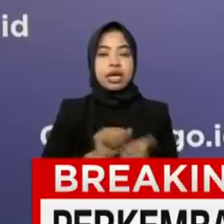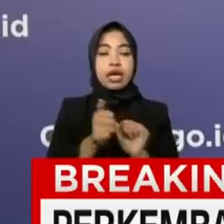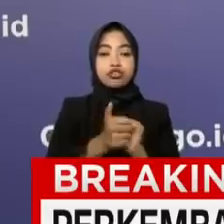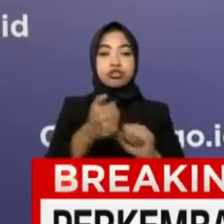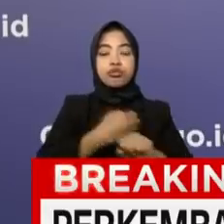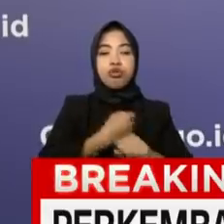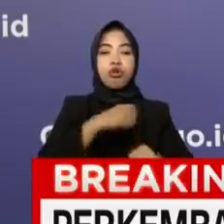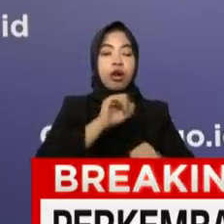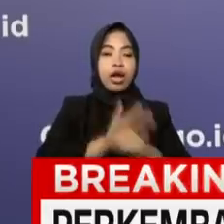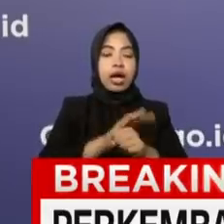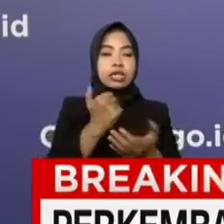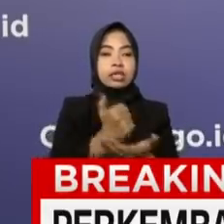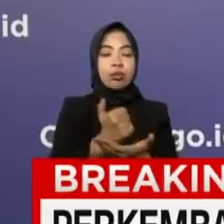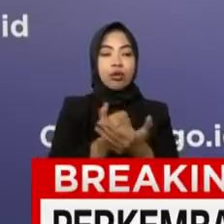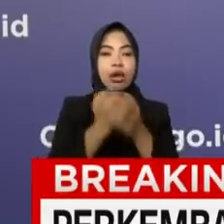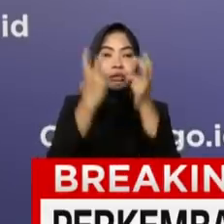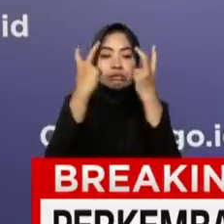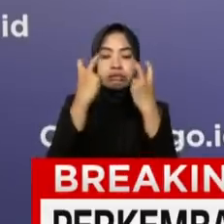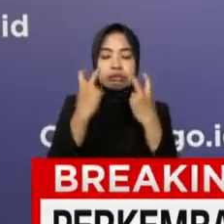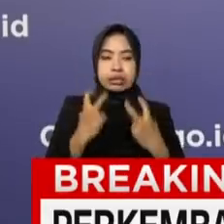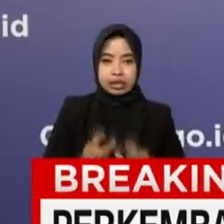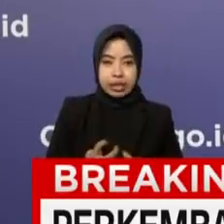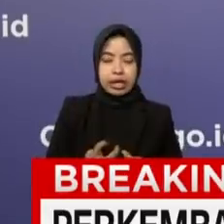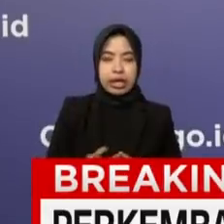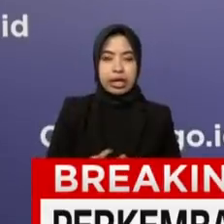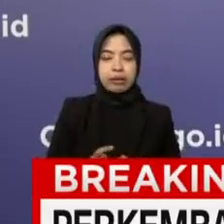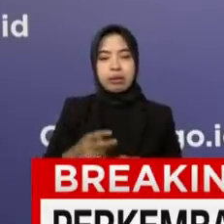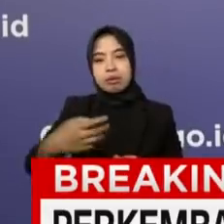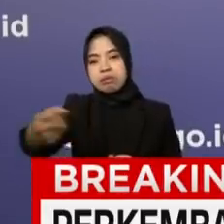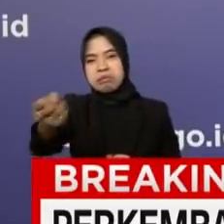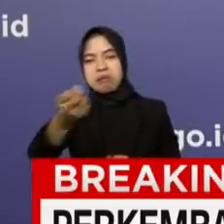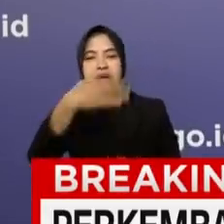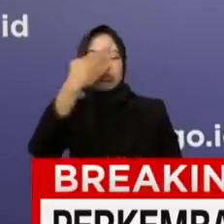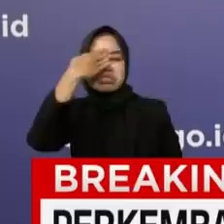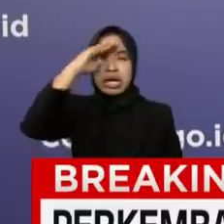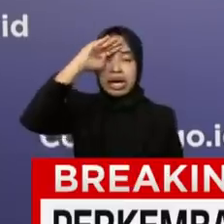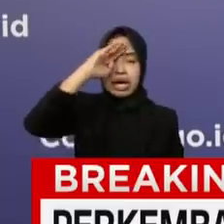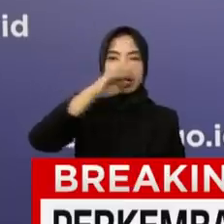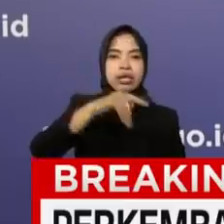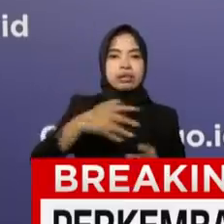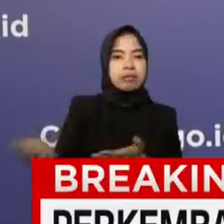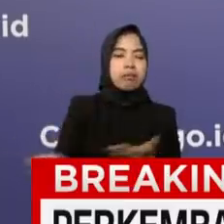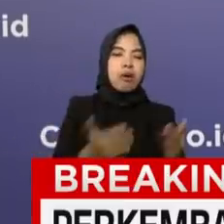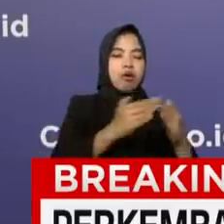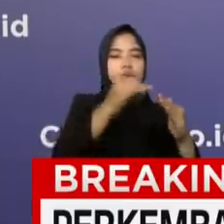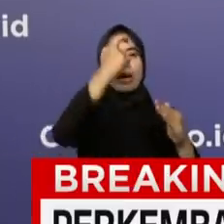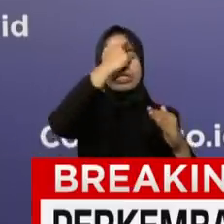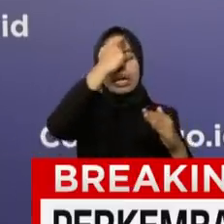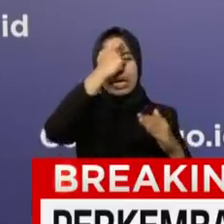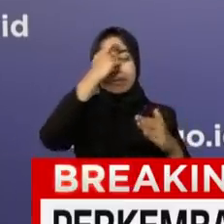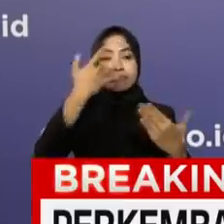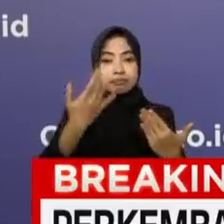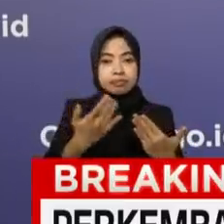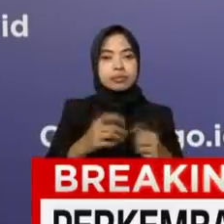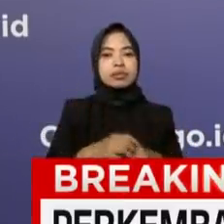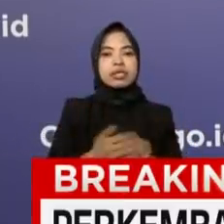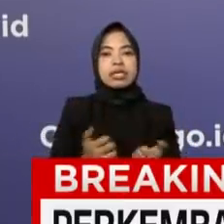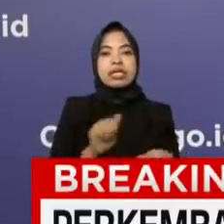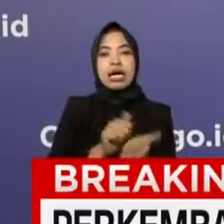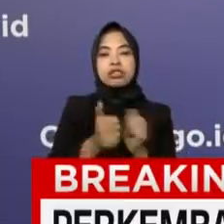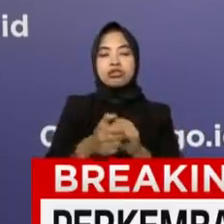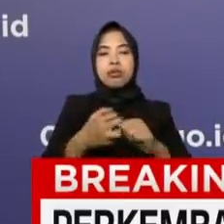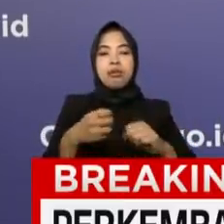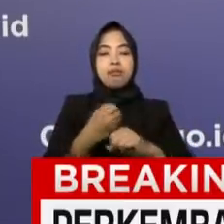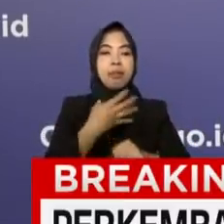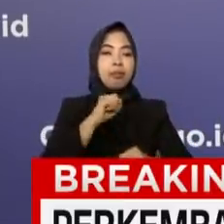aspek sebagian besar teridentifikasi dengan keluhan sakit dan berada di rumah sakit Oleh karena itu kasus konfirmasi positif